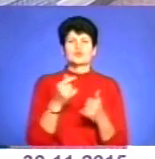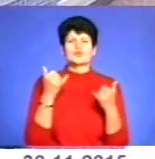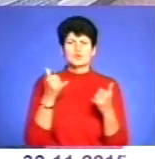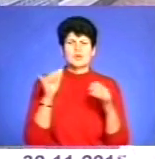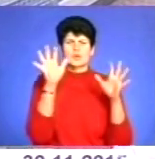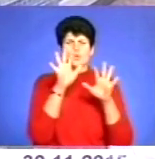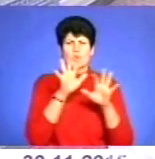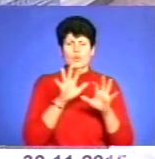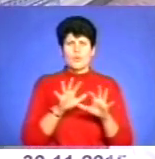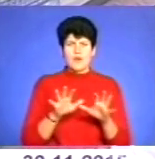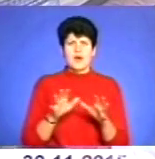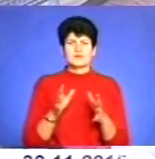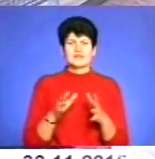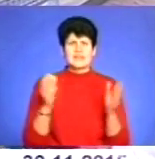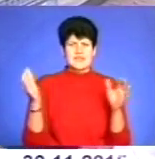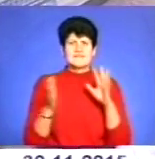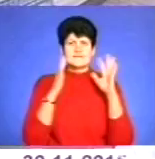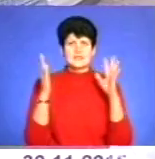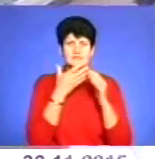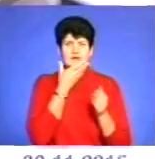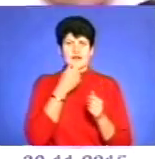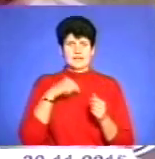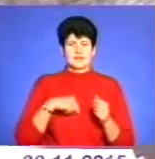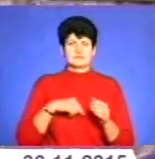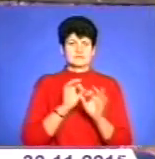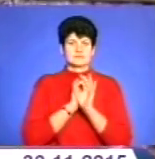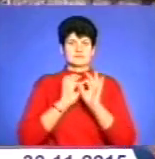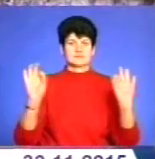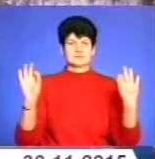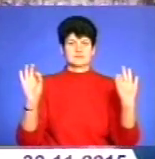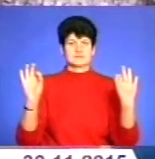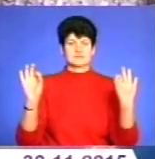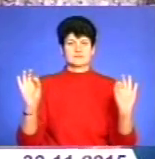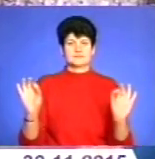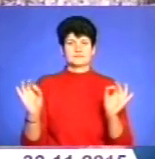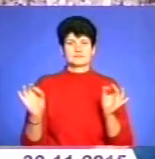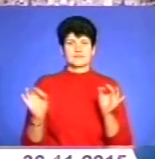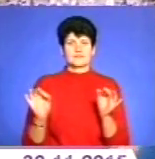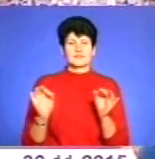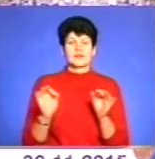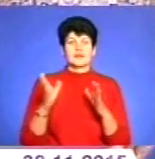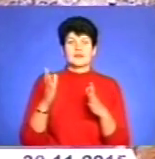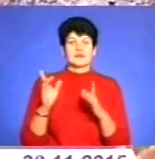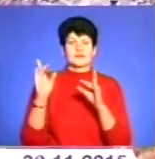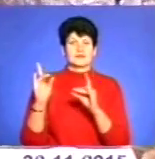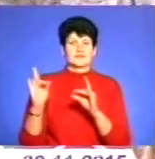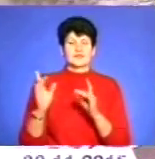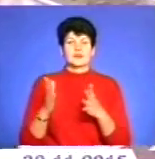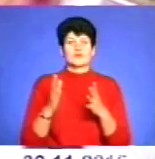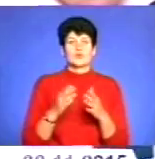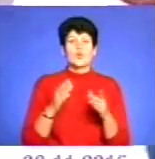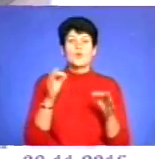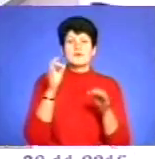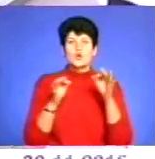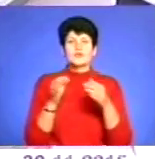туман, сизо і вітер трошки пронизливий, ви в гарному настрої? В отличному. Не дивана часи під телевізором. Да, у природи нет